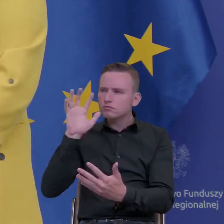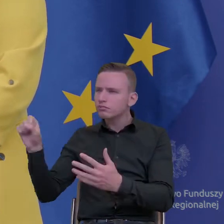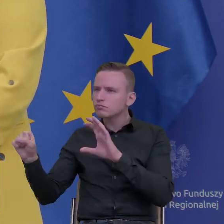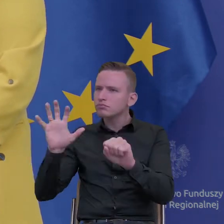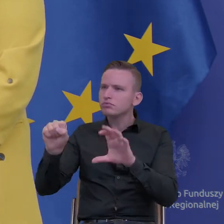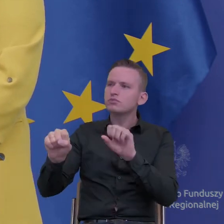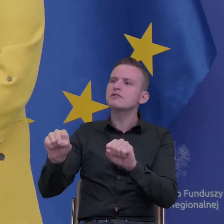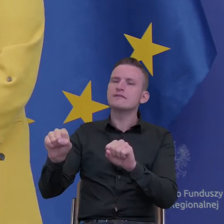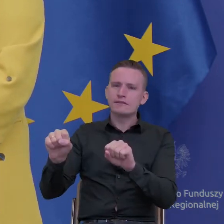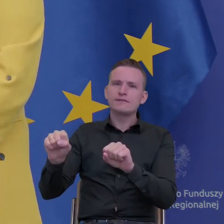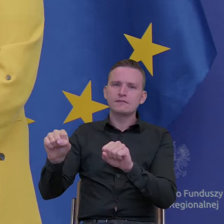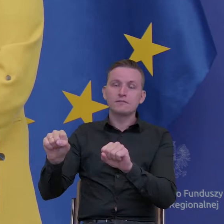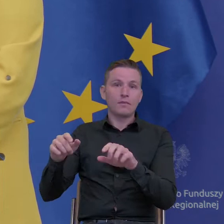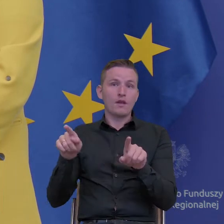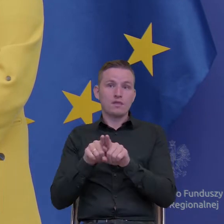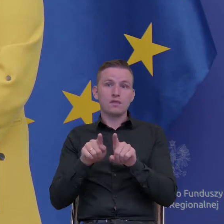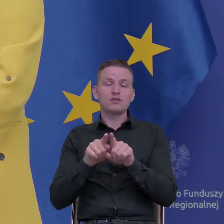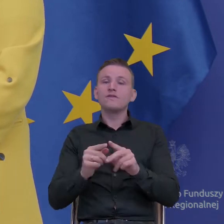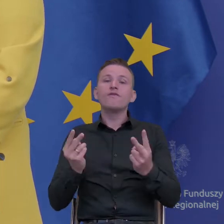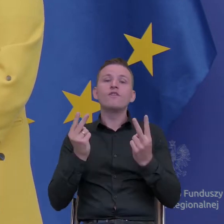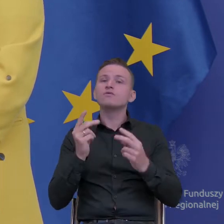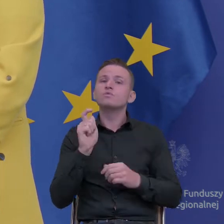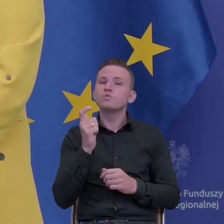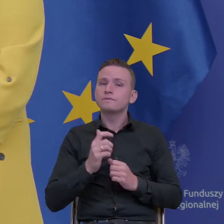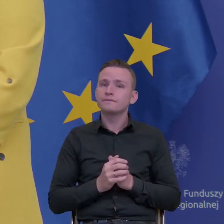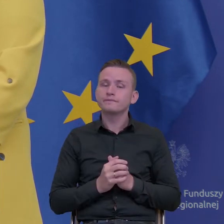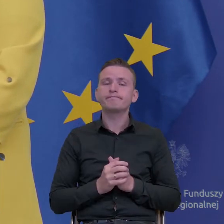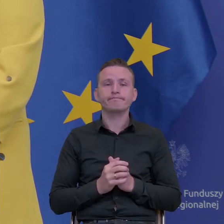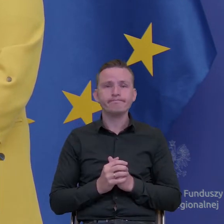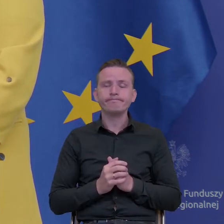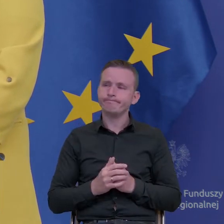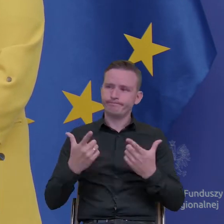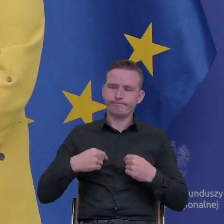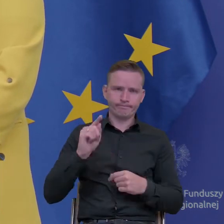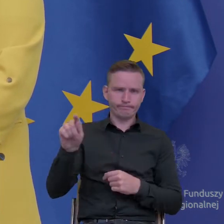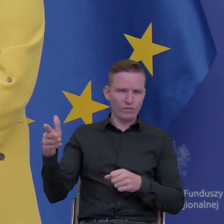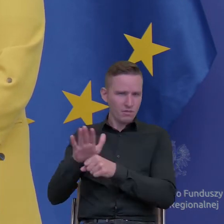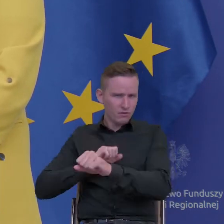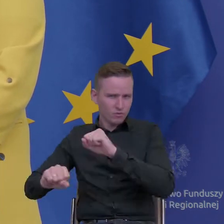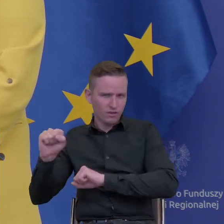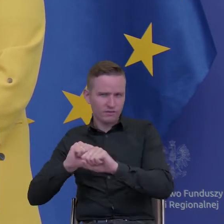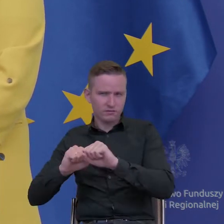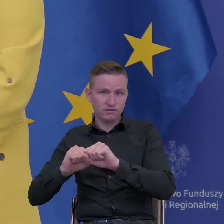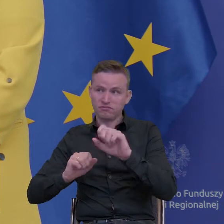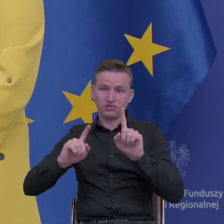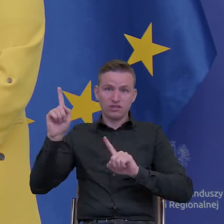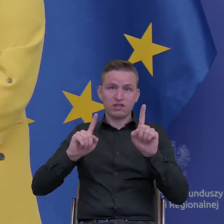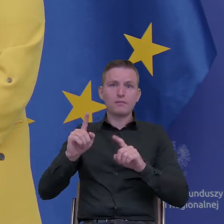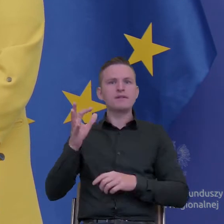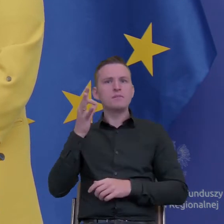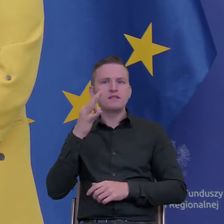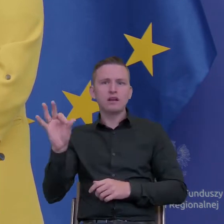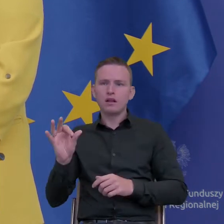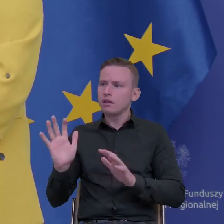i oczekują traktowania takiego jak każdy z nas. I nie bójmy się powiedzieć do